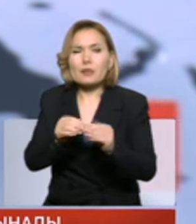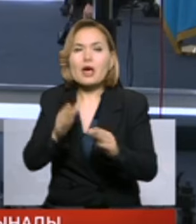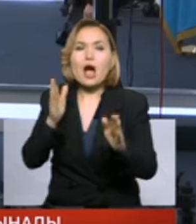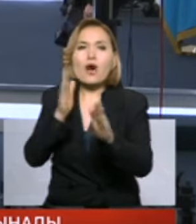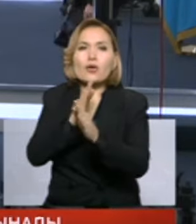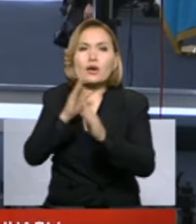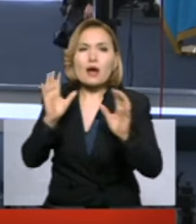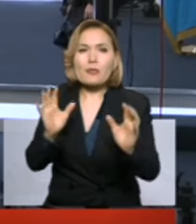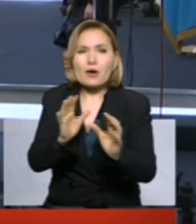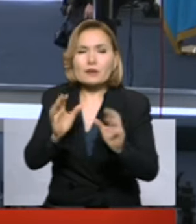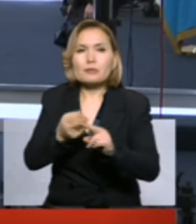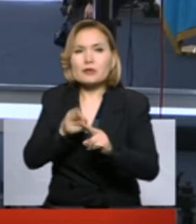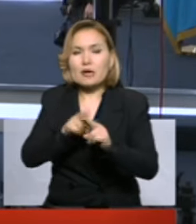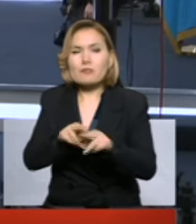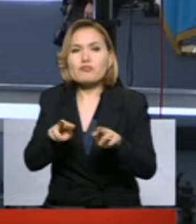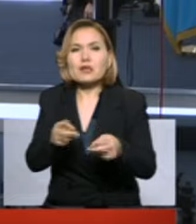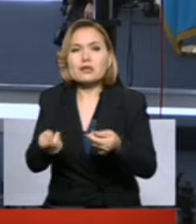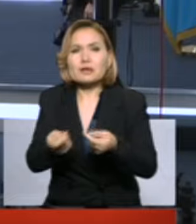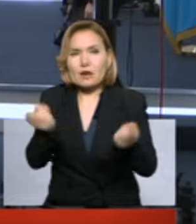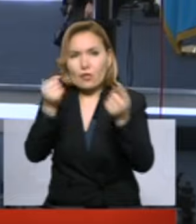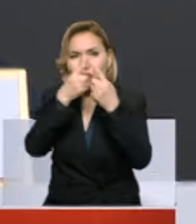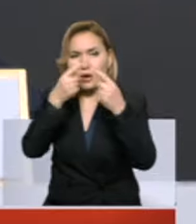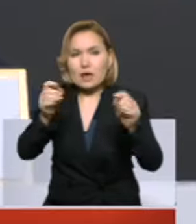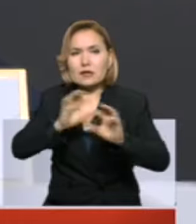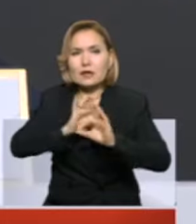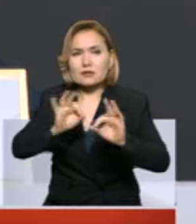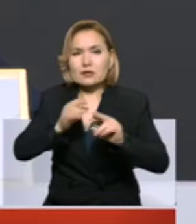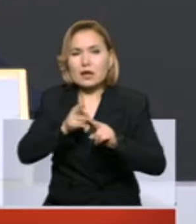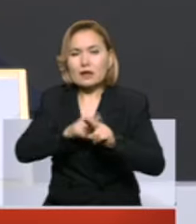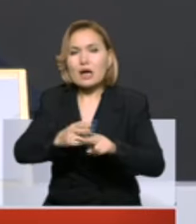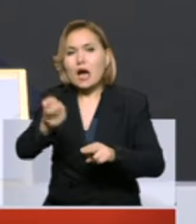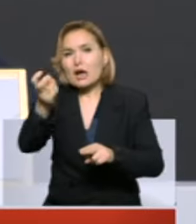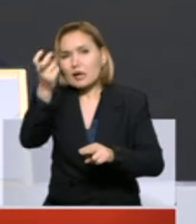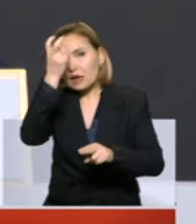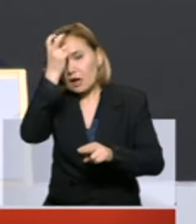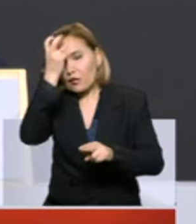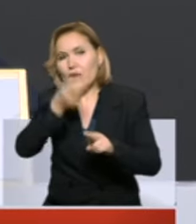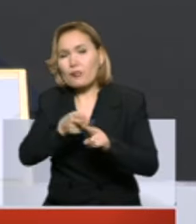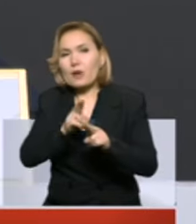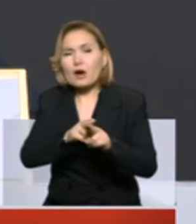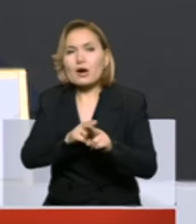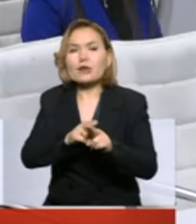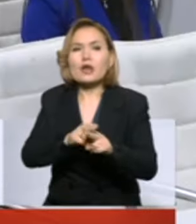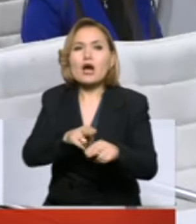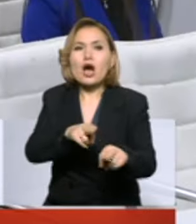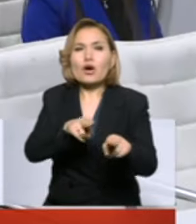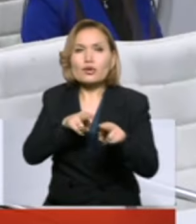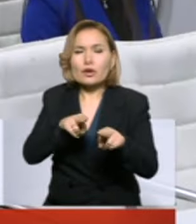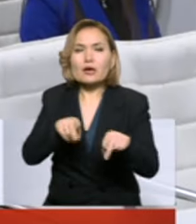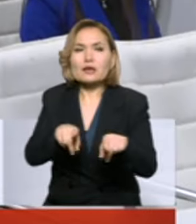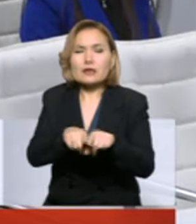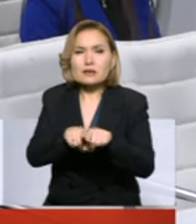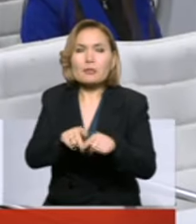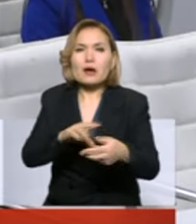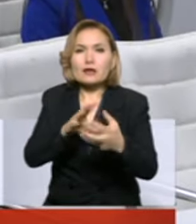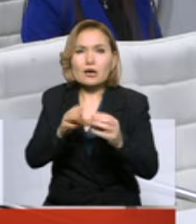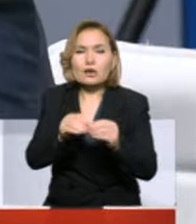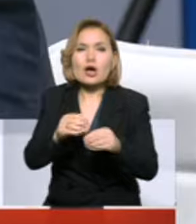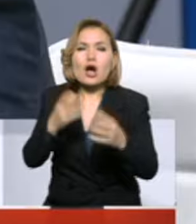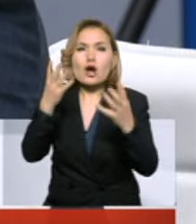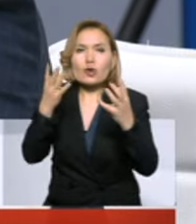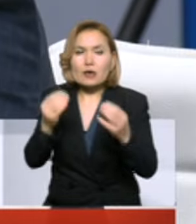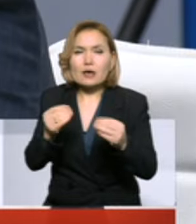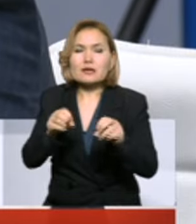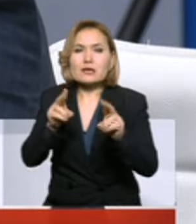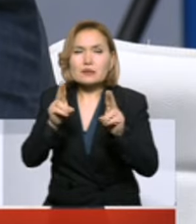туралы экология және табиғи ресурстар министрінің өкілі айтты. Сондай-ақ киік аулау түнде жарық көмегімен ату арқылы, күндіз